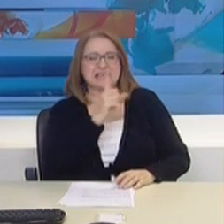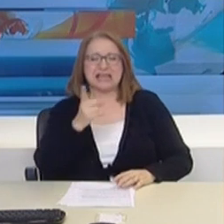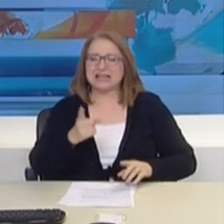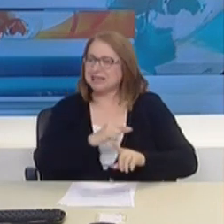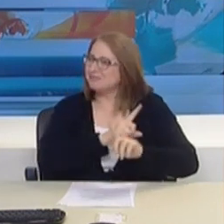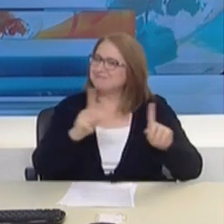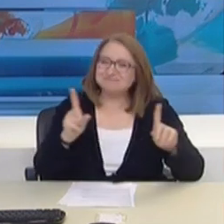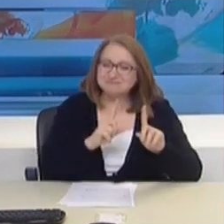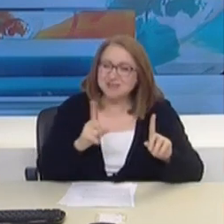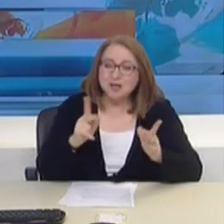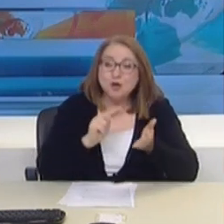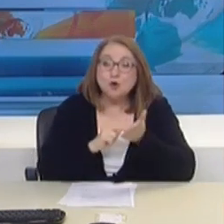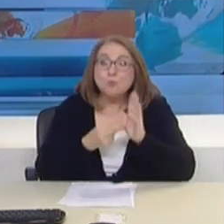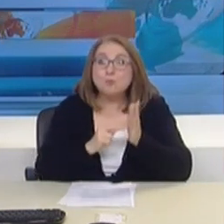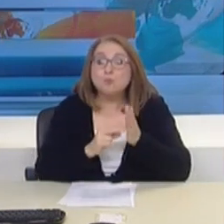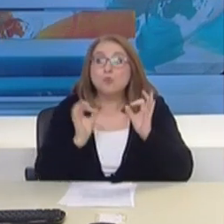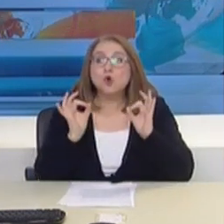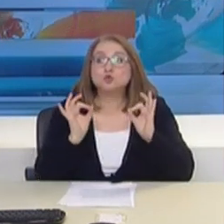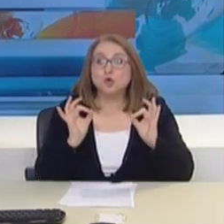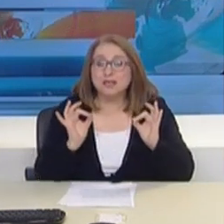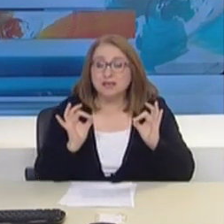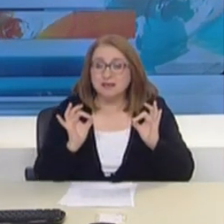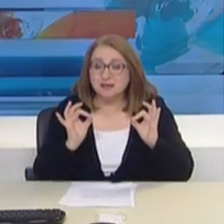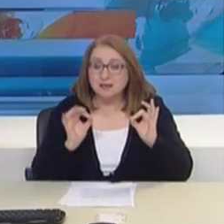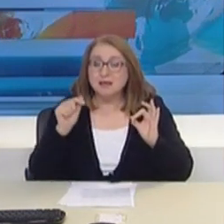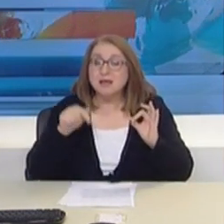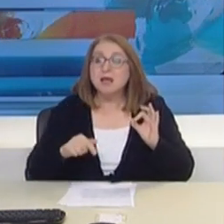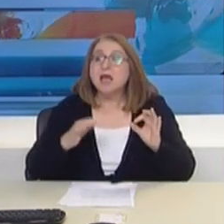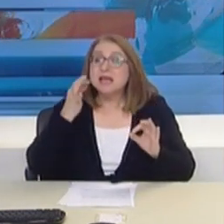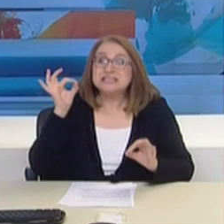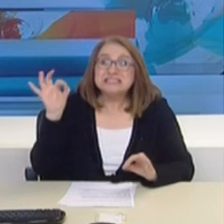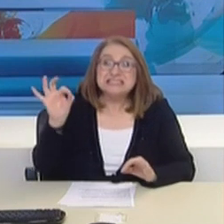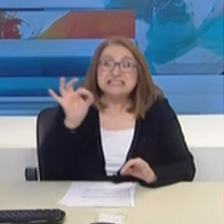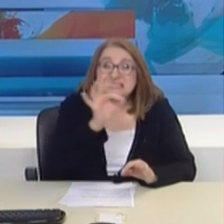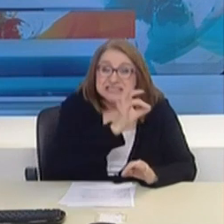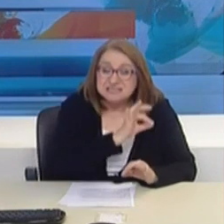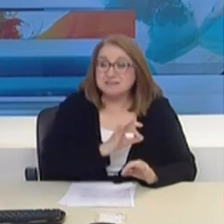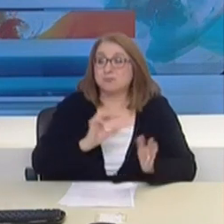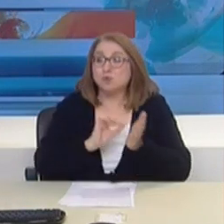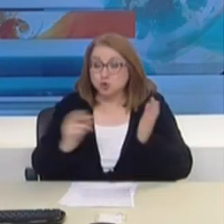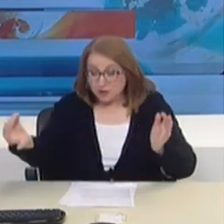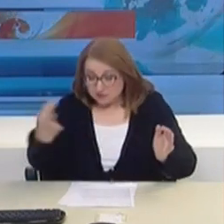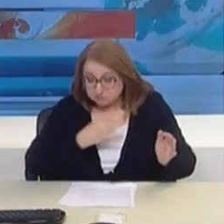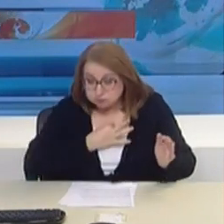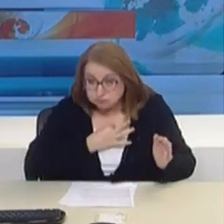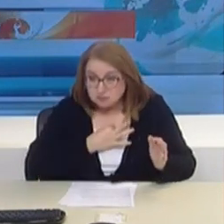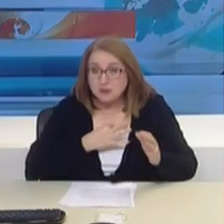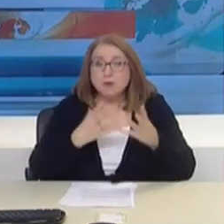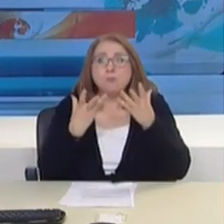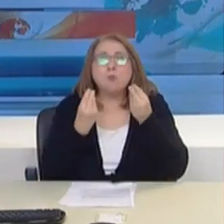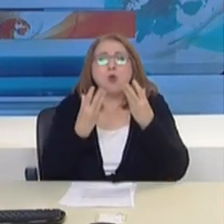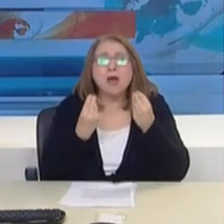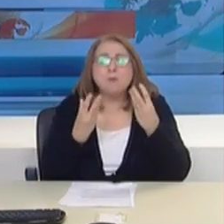στις προσωπικές αναφορές, σε γεγονότα που έχουν σχέση με τον ιό και αστοχούν ως προς την επιστημονική τους τεκμηρίωση. Αλλά ακόμη